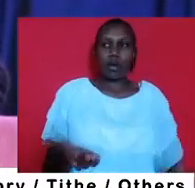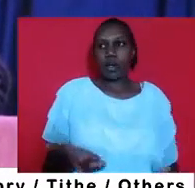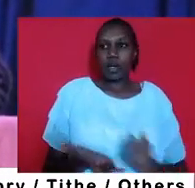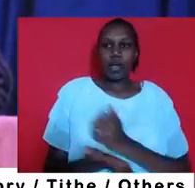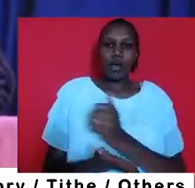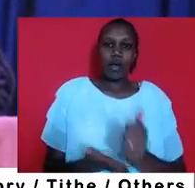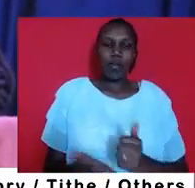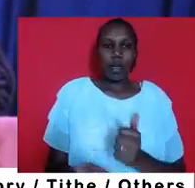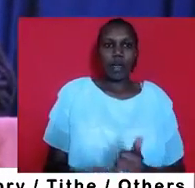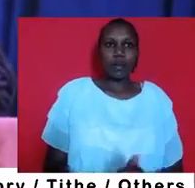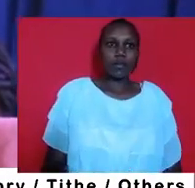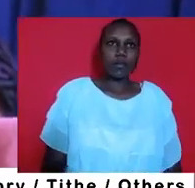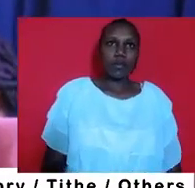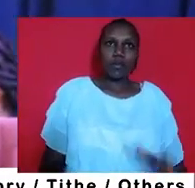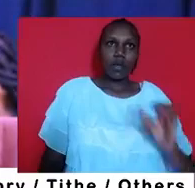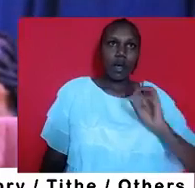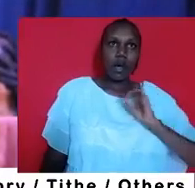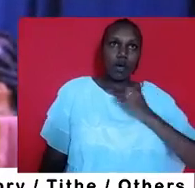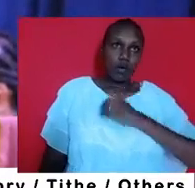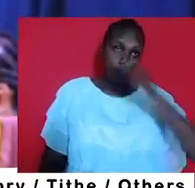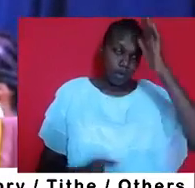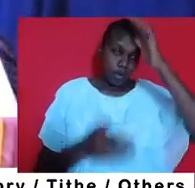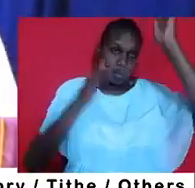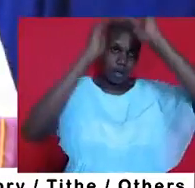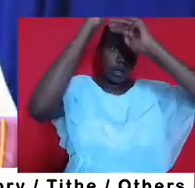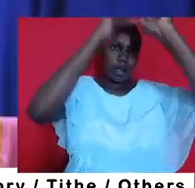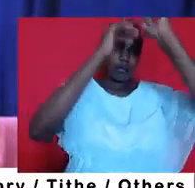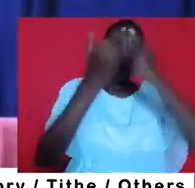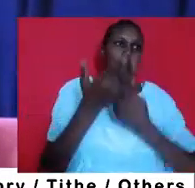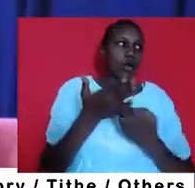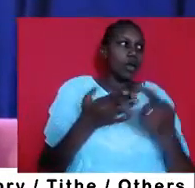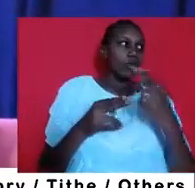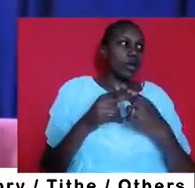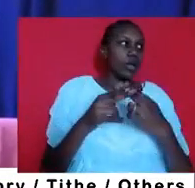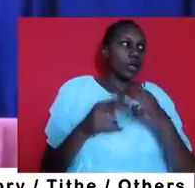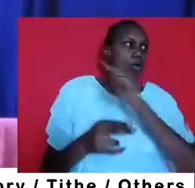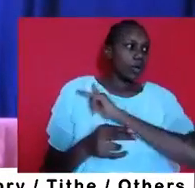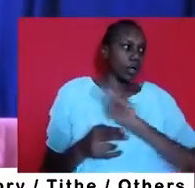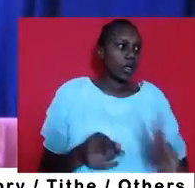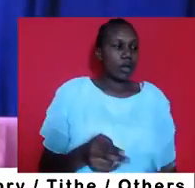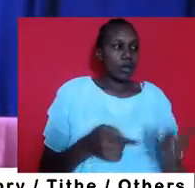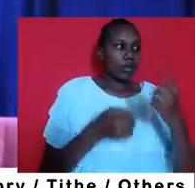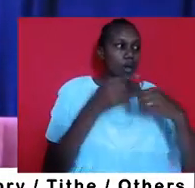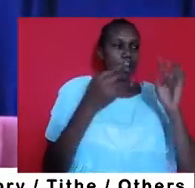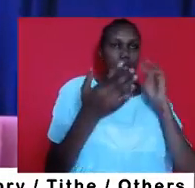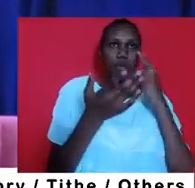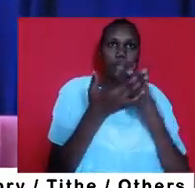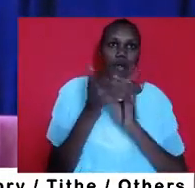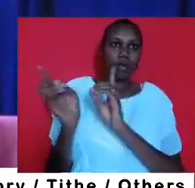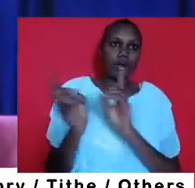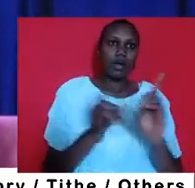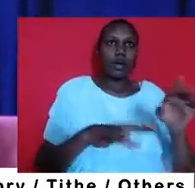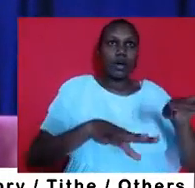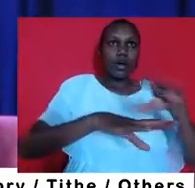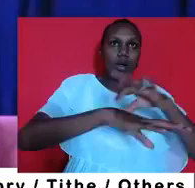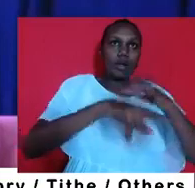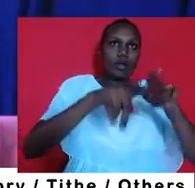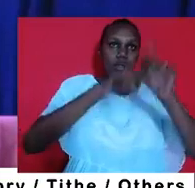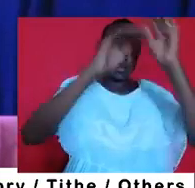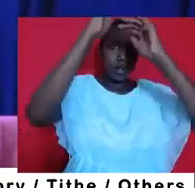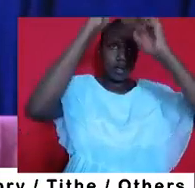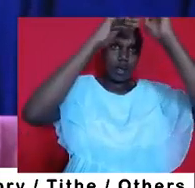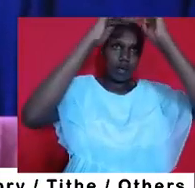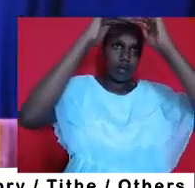wetu. Amen. Baba yetu uliye mbinguni, jina lako litukuzwe, ufalme wako uje, mapenzi